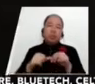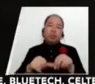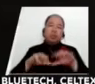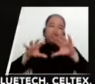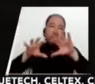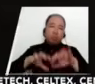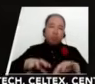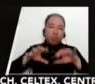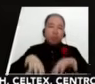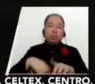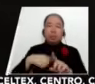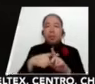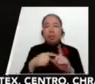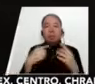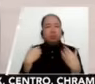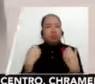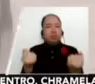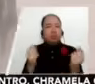hangin.